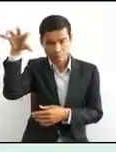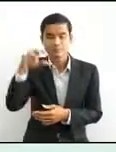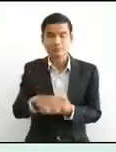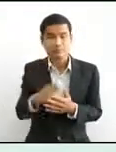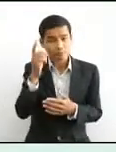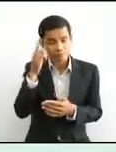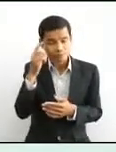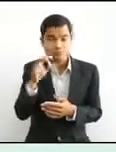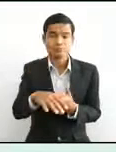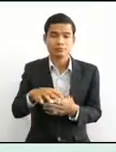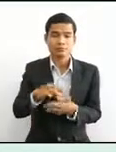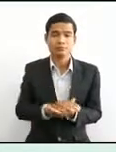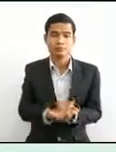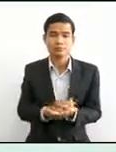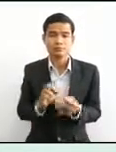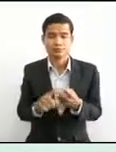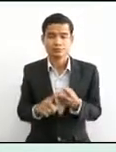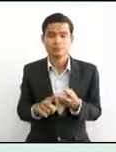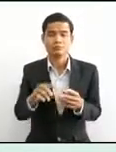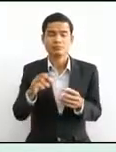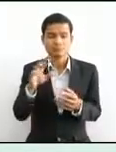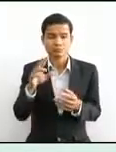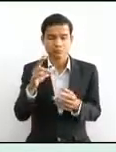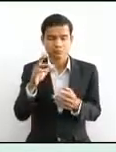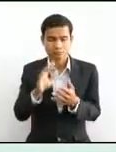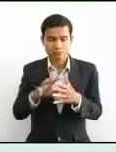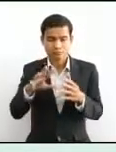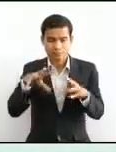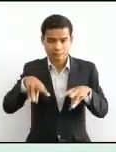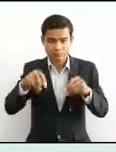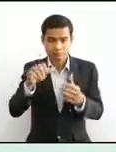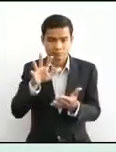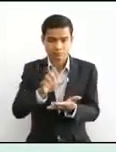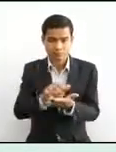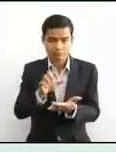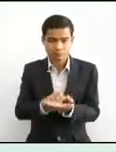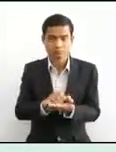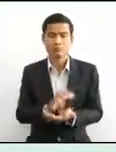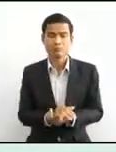này cơm ta đây phụ cha